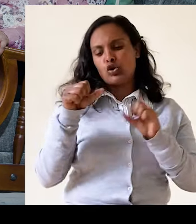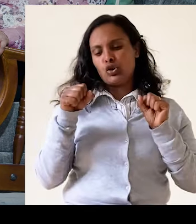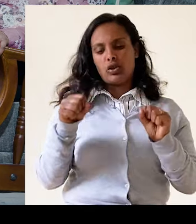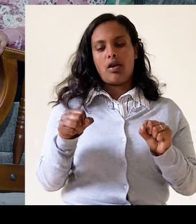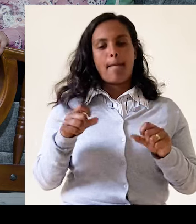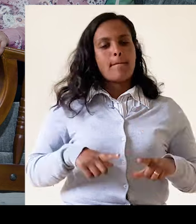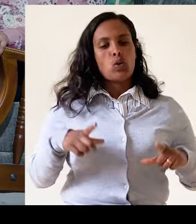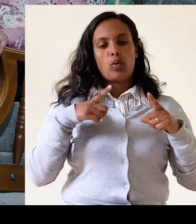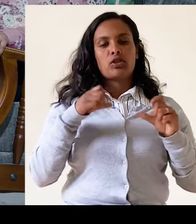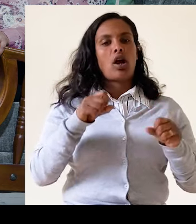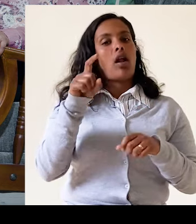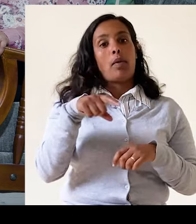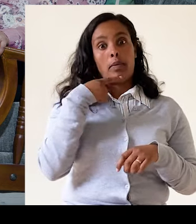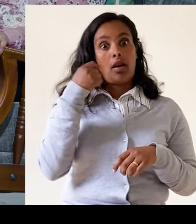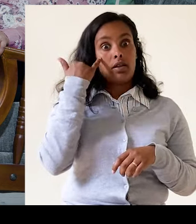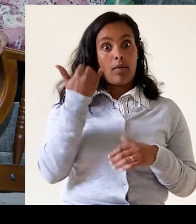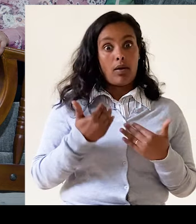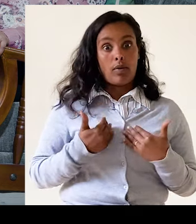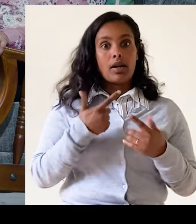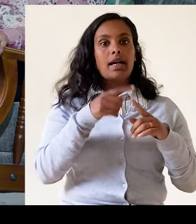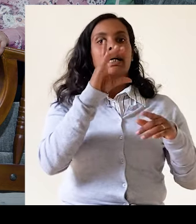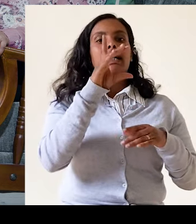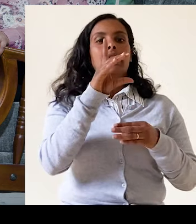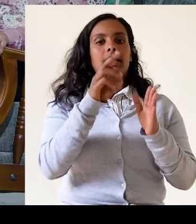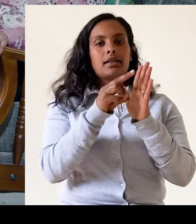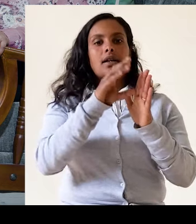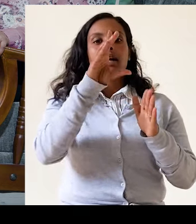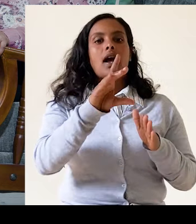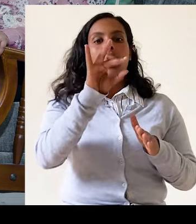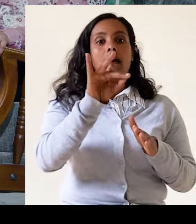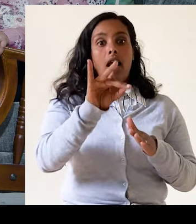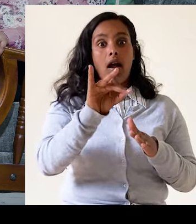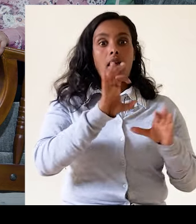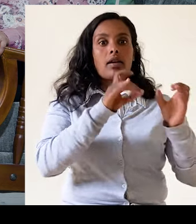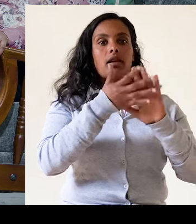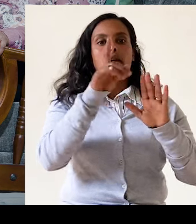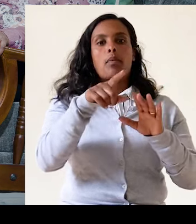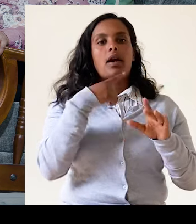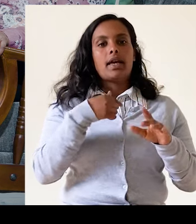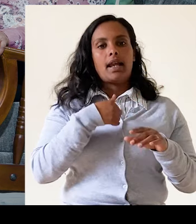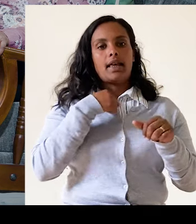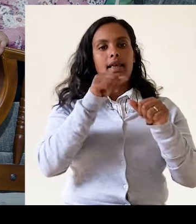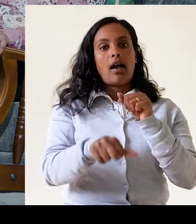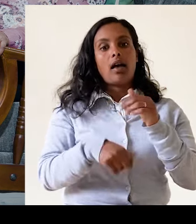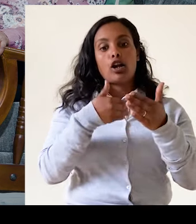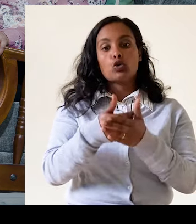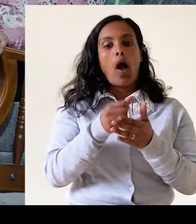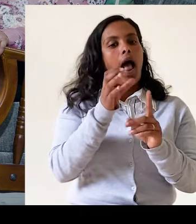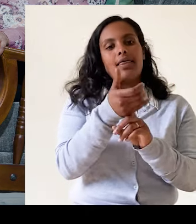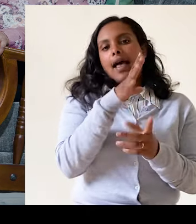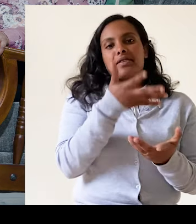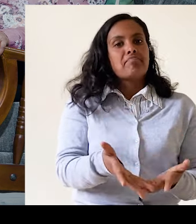ችላ መኖር መቻል አለባት። ህግ ከለላ ሊያደርግላት ይገባል። ምክንያቱም እኔ ጥቃት አድራሹ